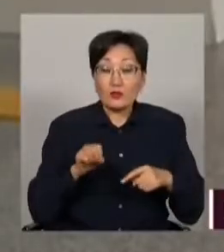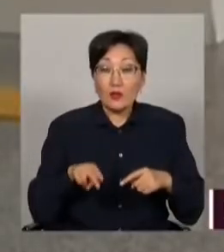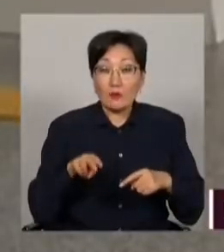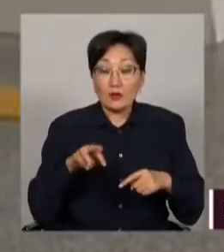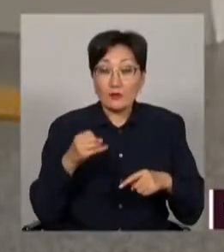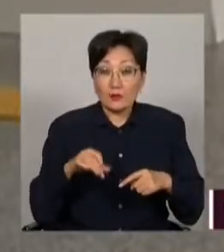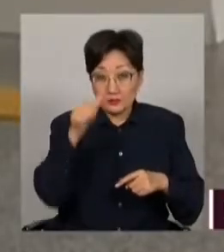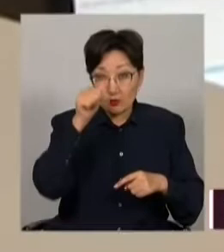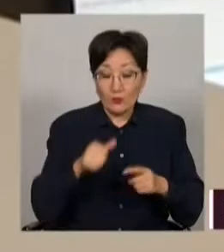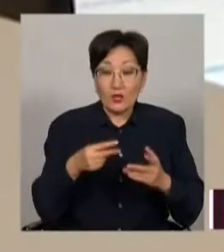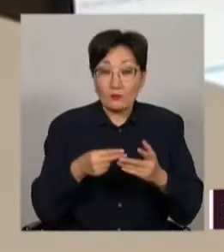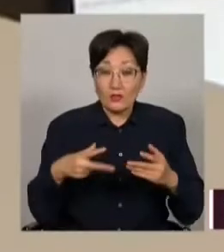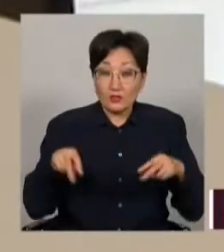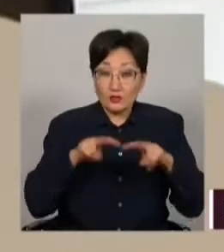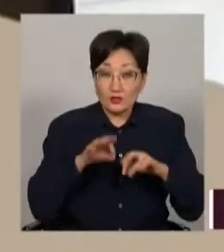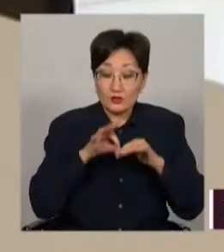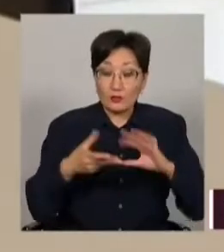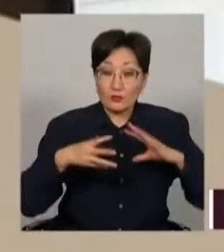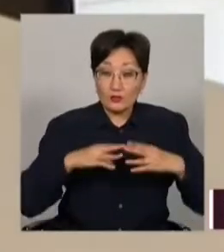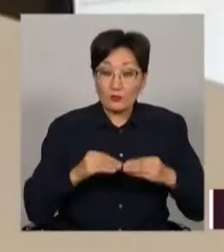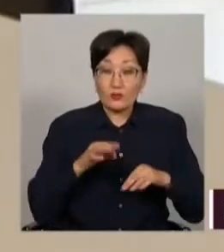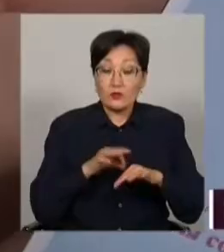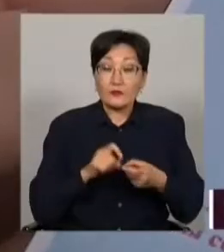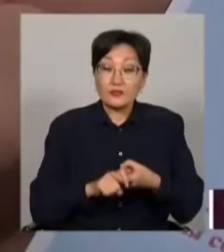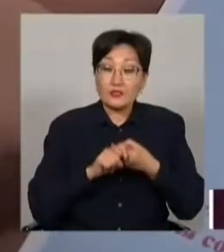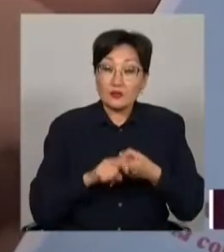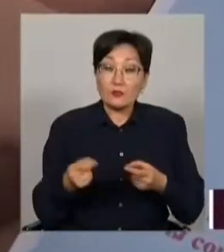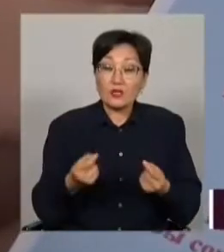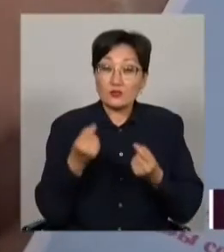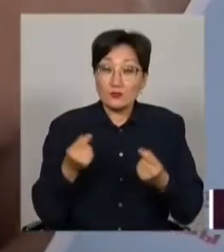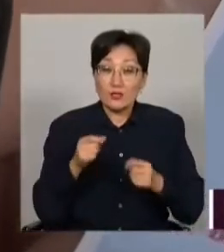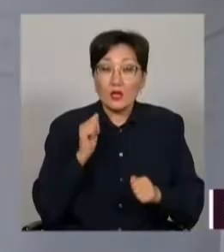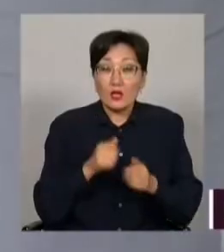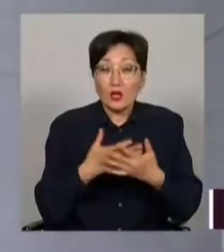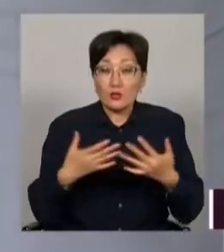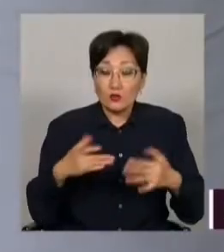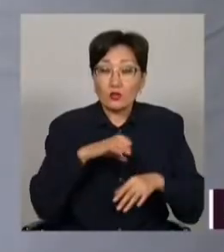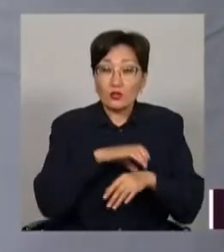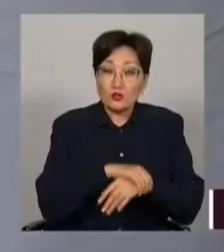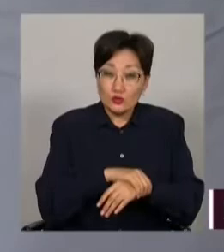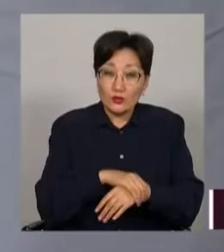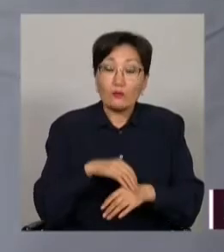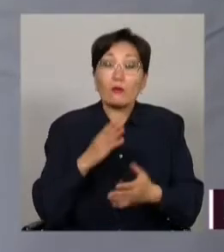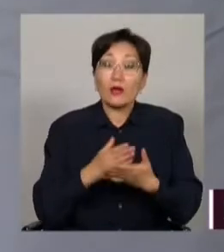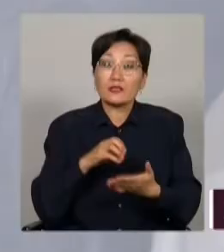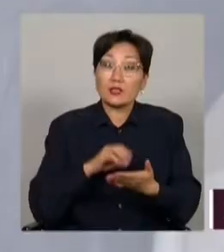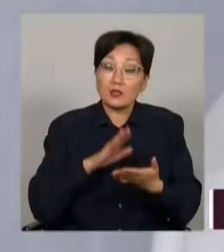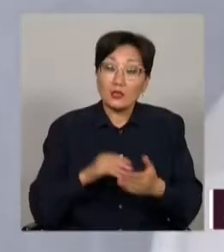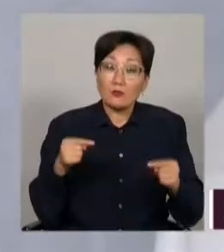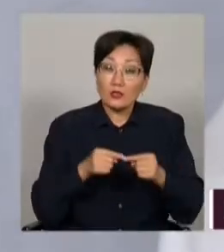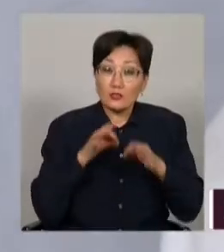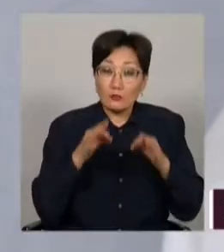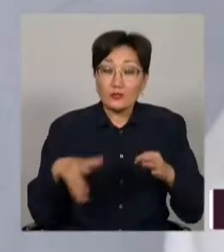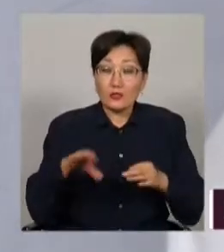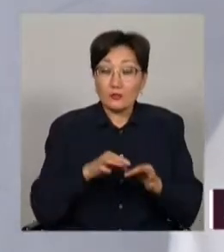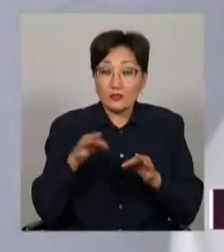айларында ПТР скрининг жүргізген. Нәтижесінде COVID-19 инфекциясының әртүрлі штамының айналымы тіркелген. Дәлірек айтқанда,